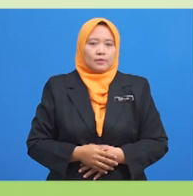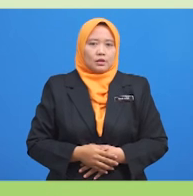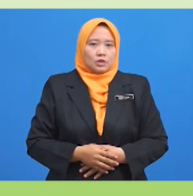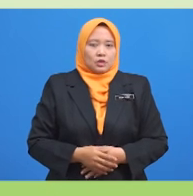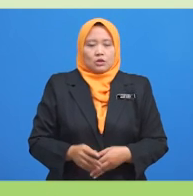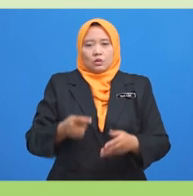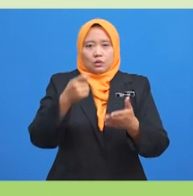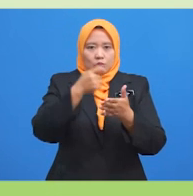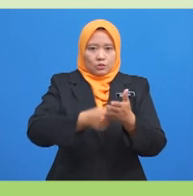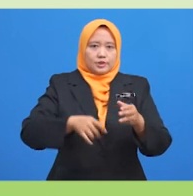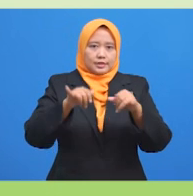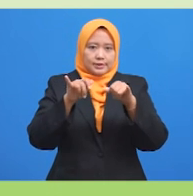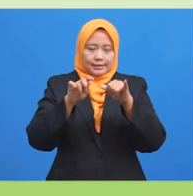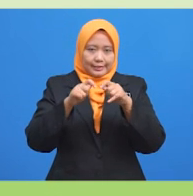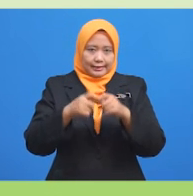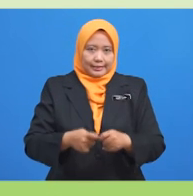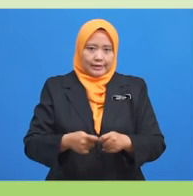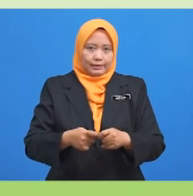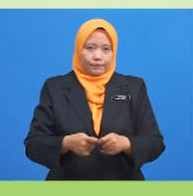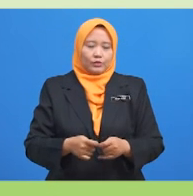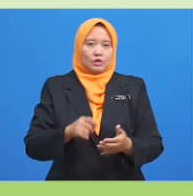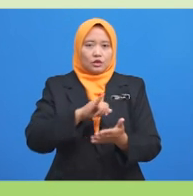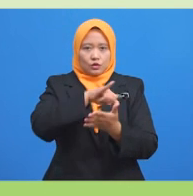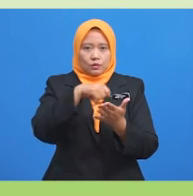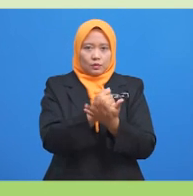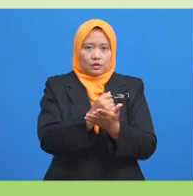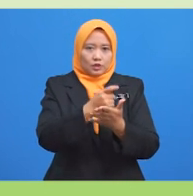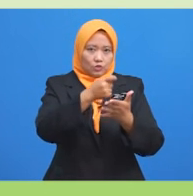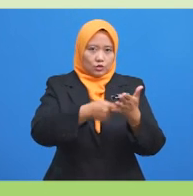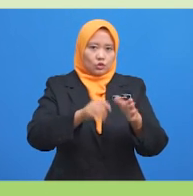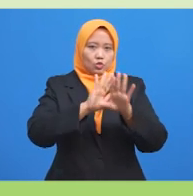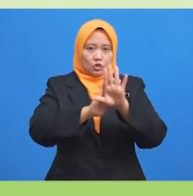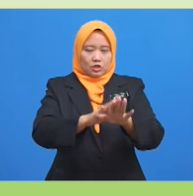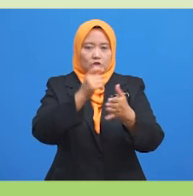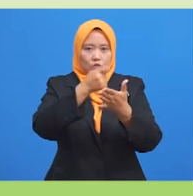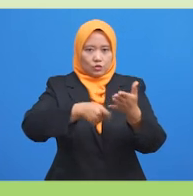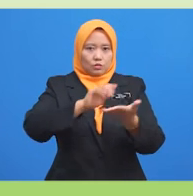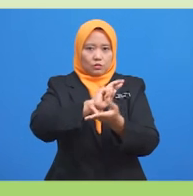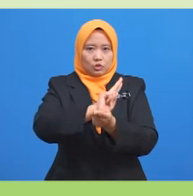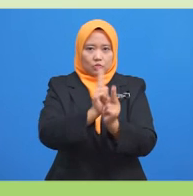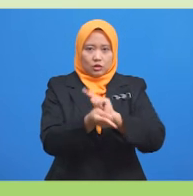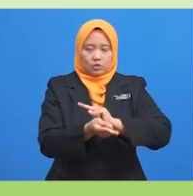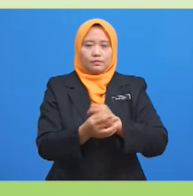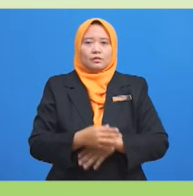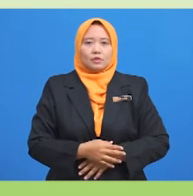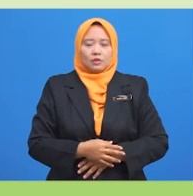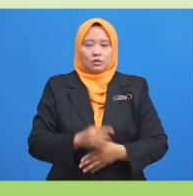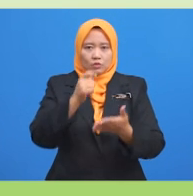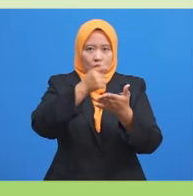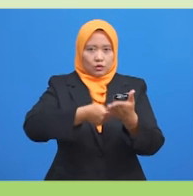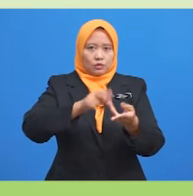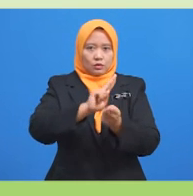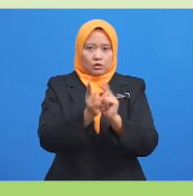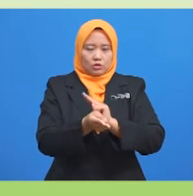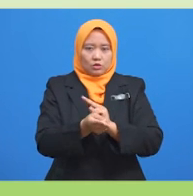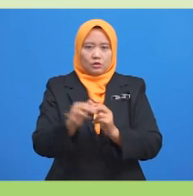Kos tetap sama dengan jumlah kos tolak kos berubah. Kos berubah sama dengan jumlah kos